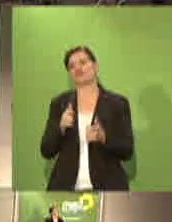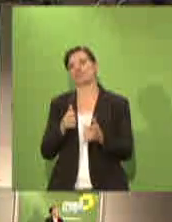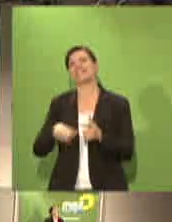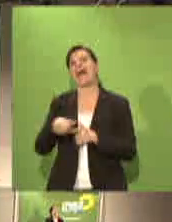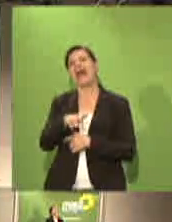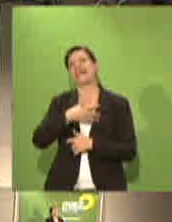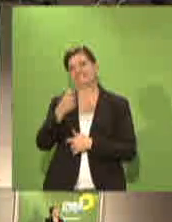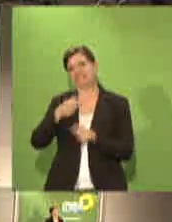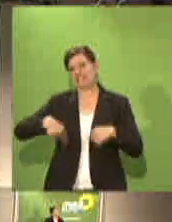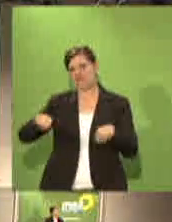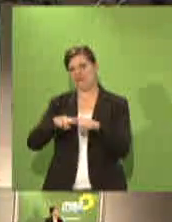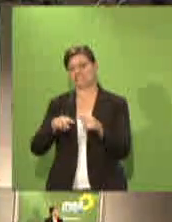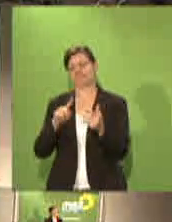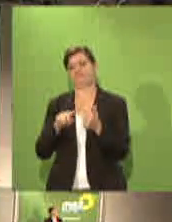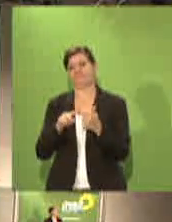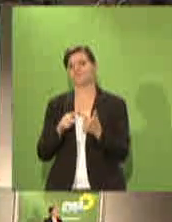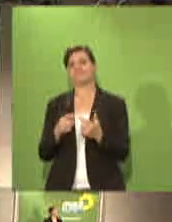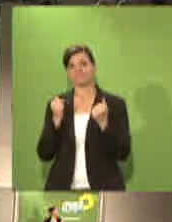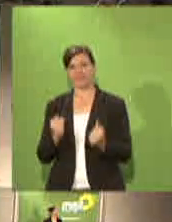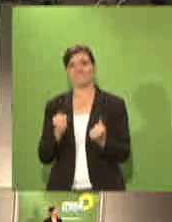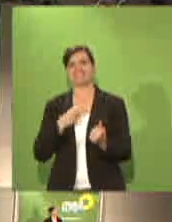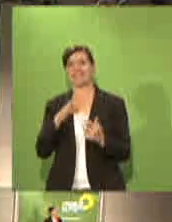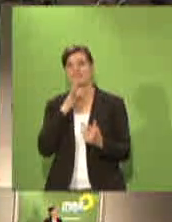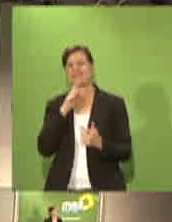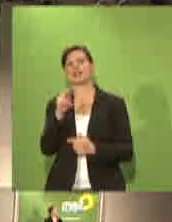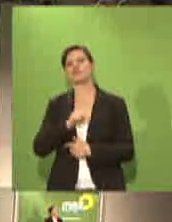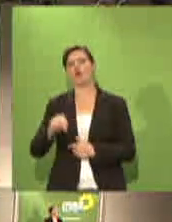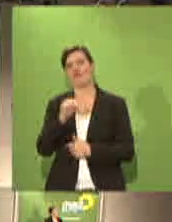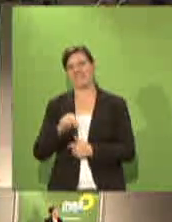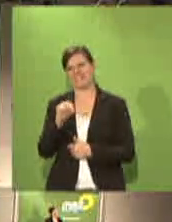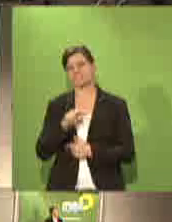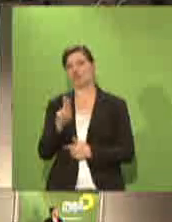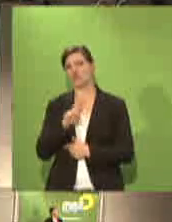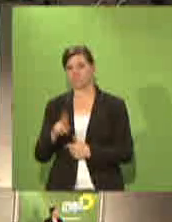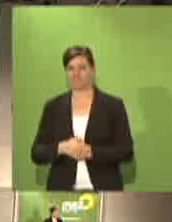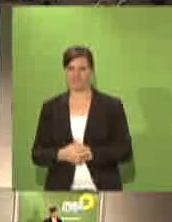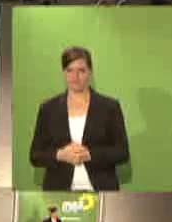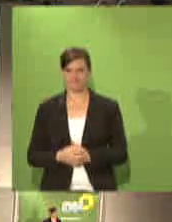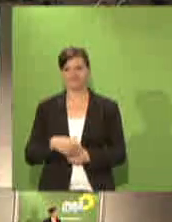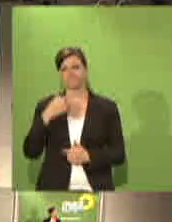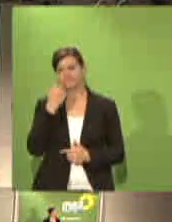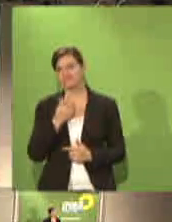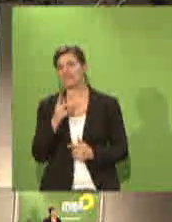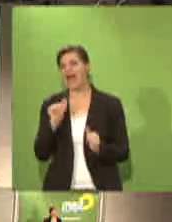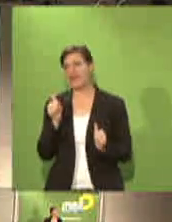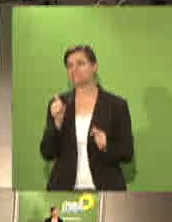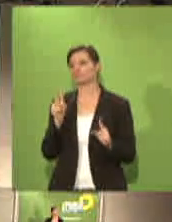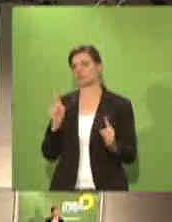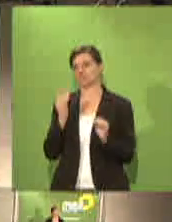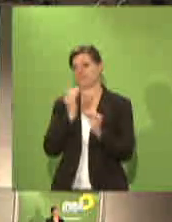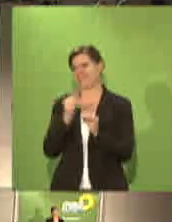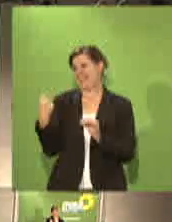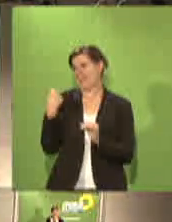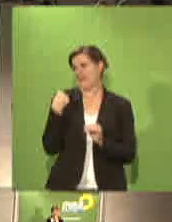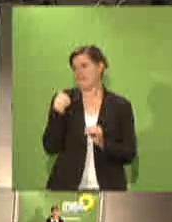und danach ein weiterer gesetzter Beitrag von Norwich Rüsse. Vorab bitte noch einmal Aufmerksamkeit. Es wurde ein